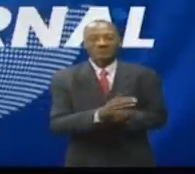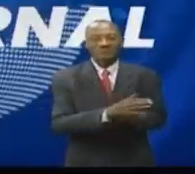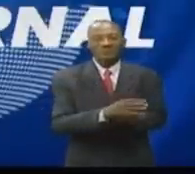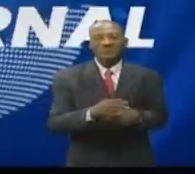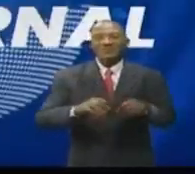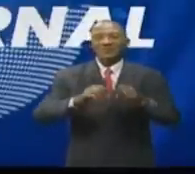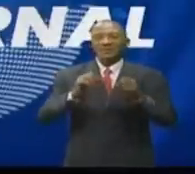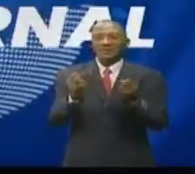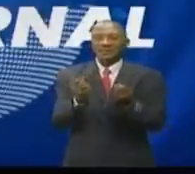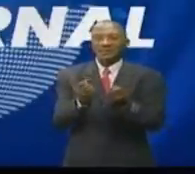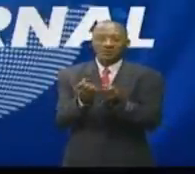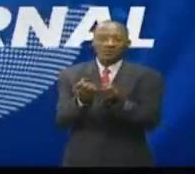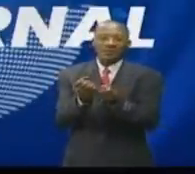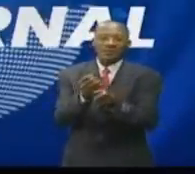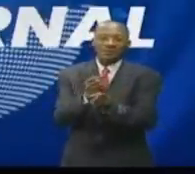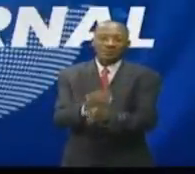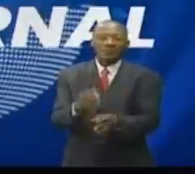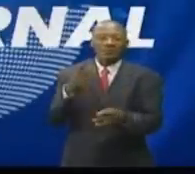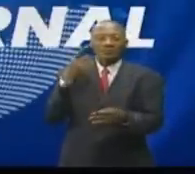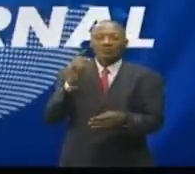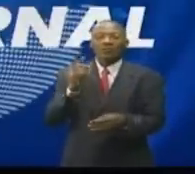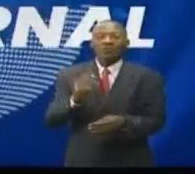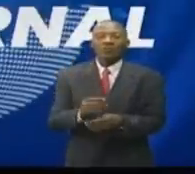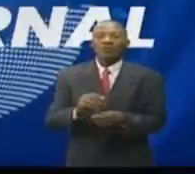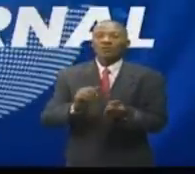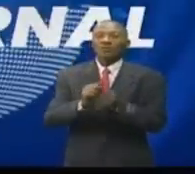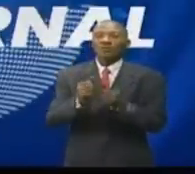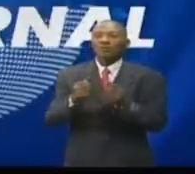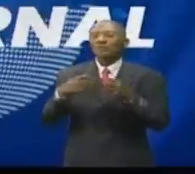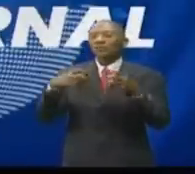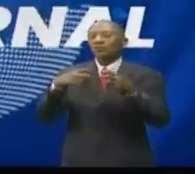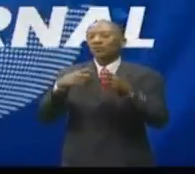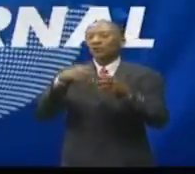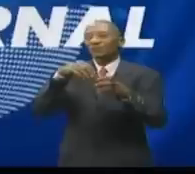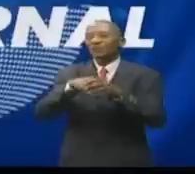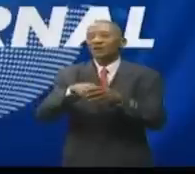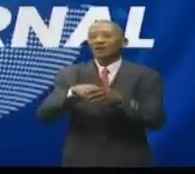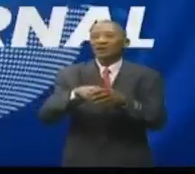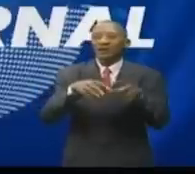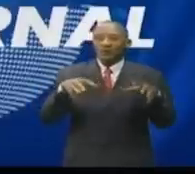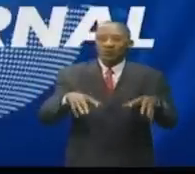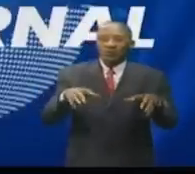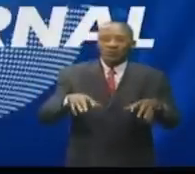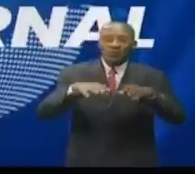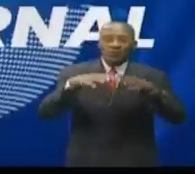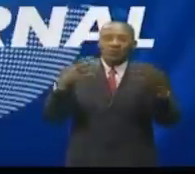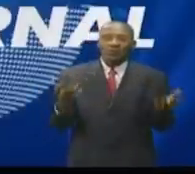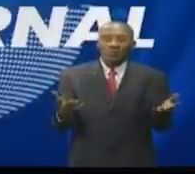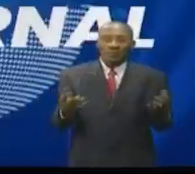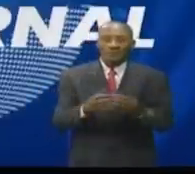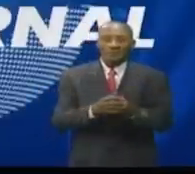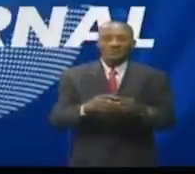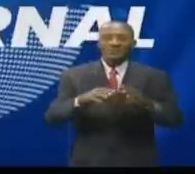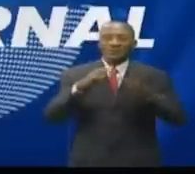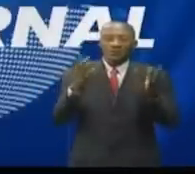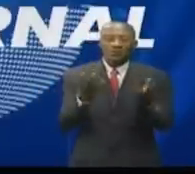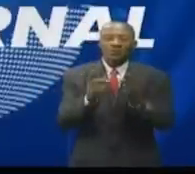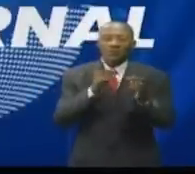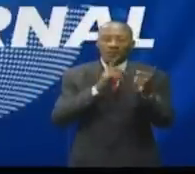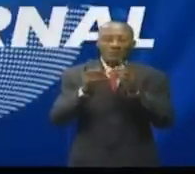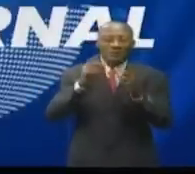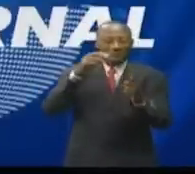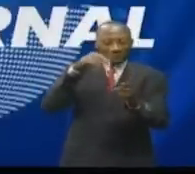en République démocratique du Congo, notamment dans la province du Congo central? Cette question a été abordée au cours du colloque sur les développements de